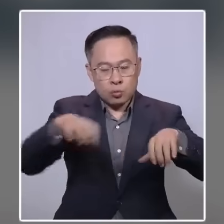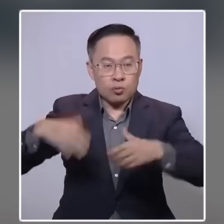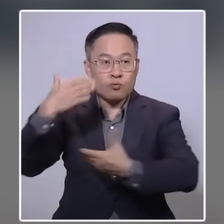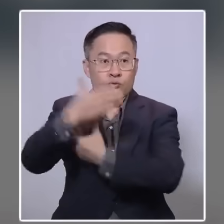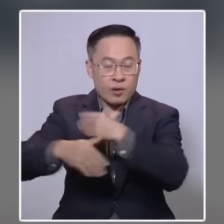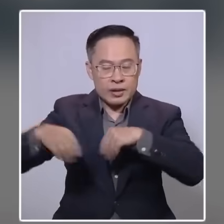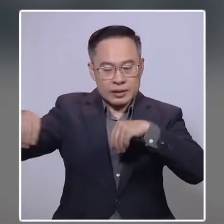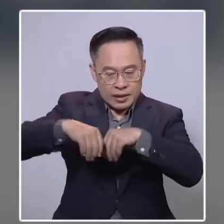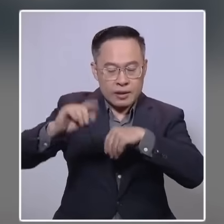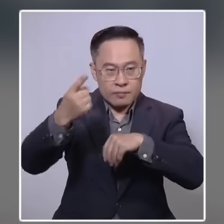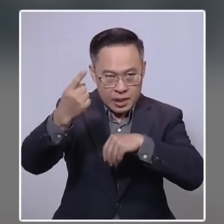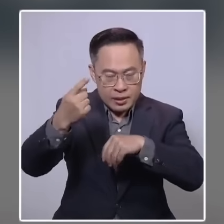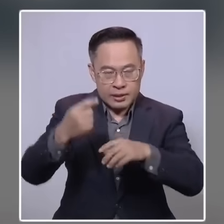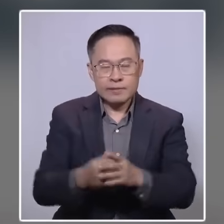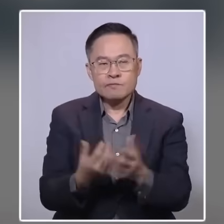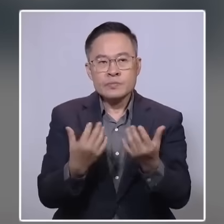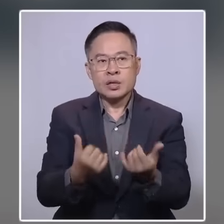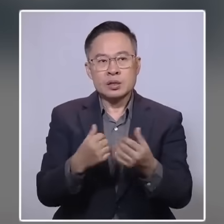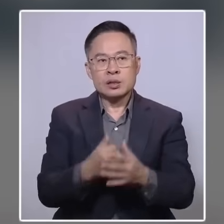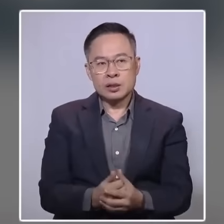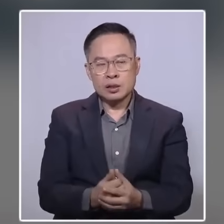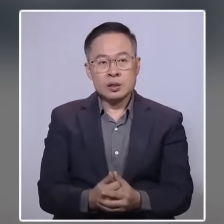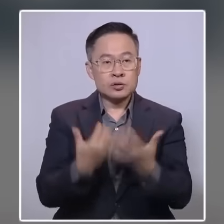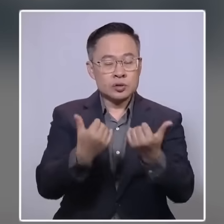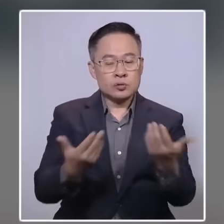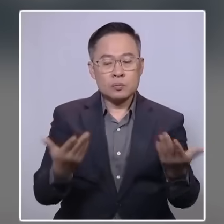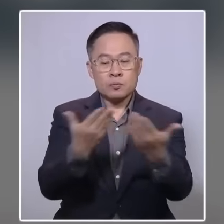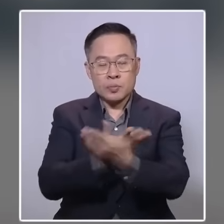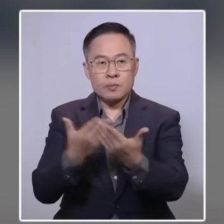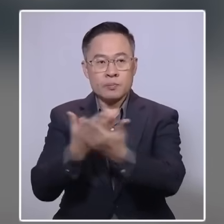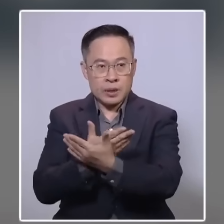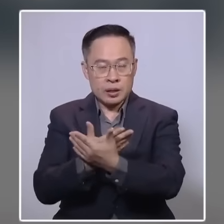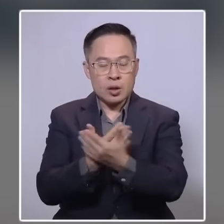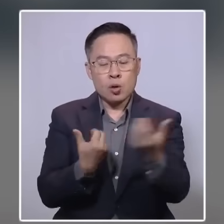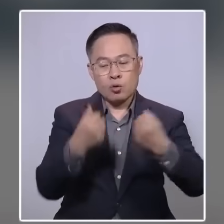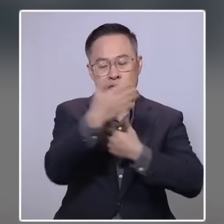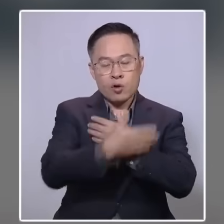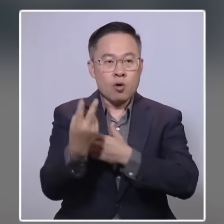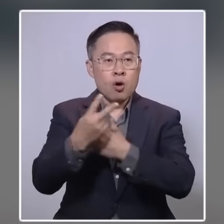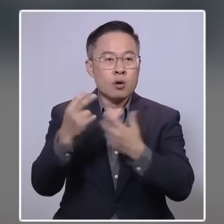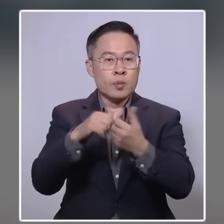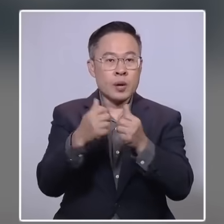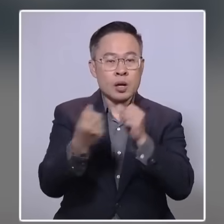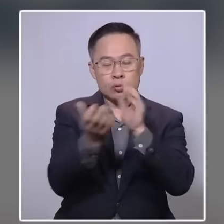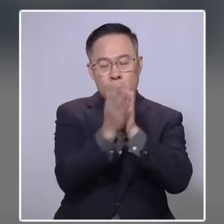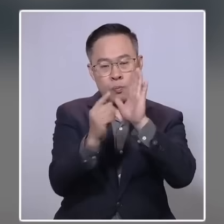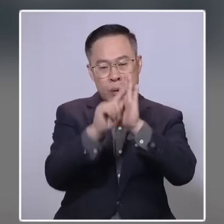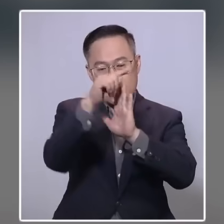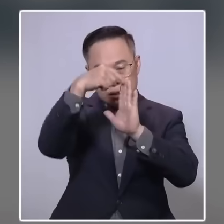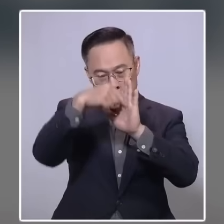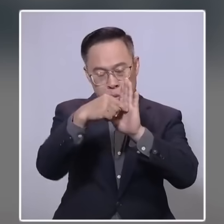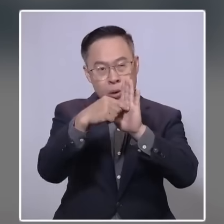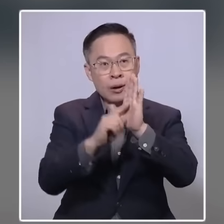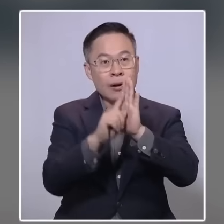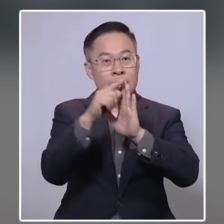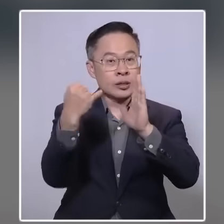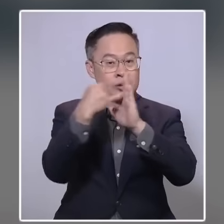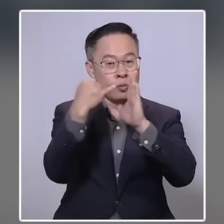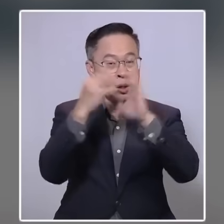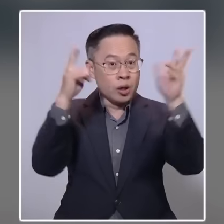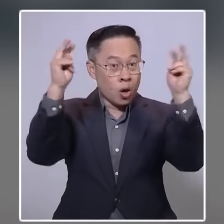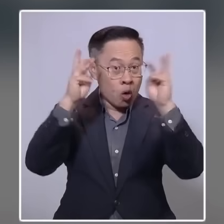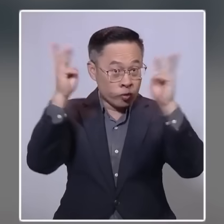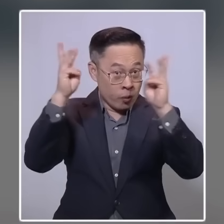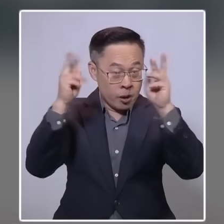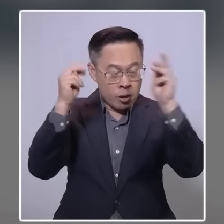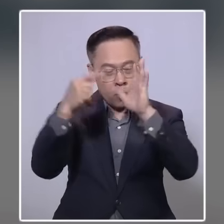ท้องถิ่น408เชียงใหม่นครสวรรค์ซึ่งเหตุการณ์นี้ส่งผลให้ขบวนรถไฟในเส้นทางสายเหนือเนี่ยล่าช้านะครับทั้งเ